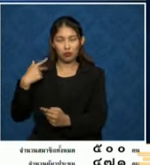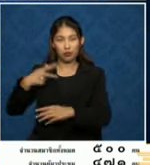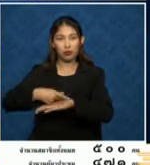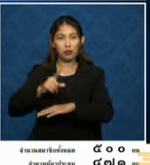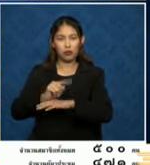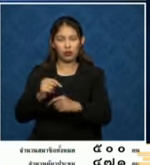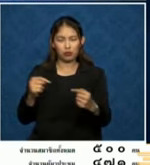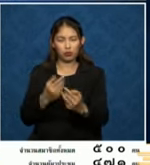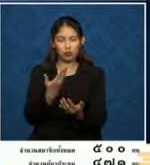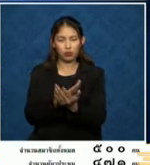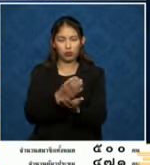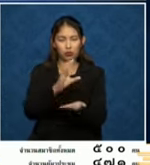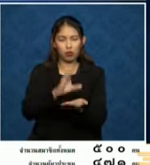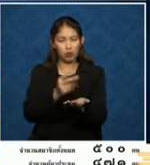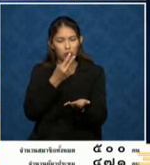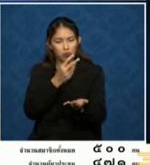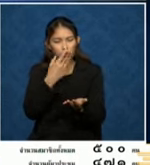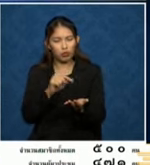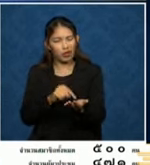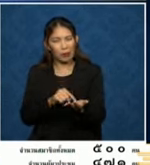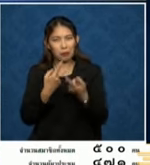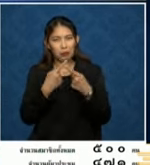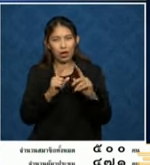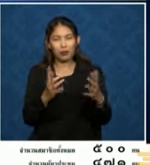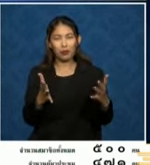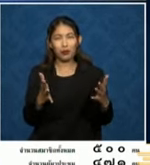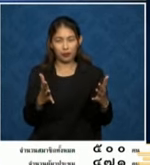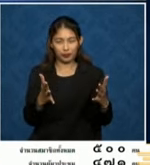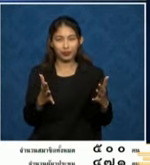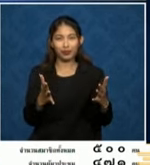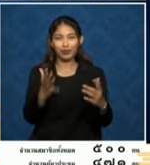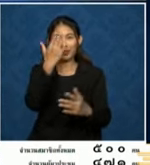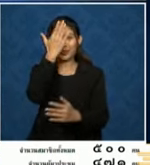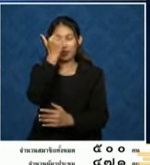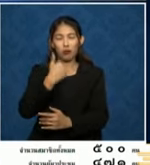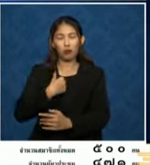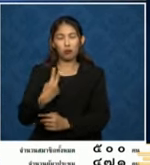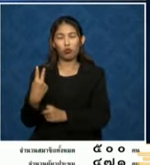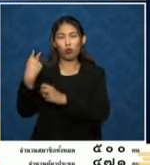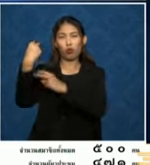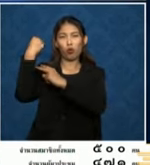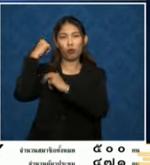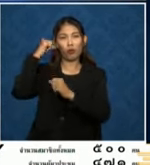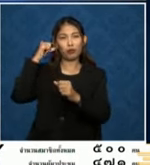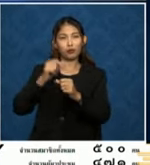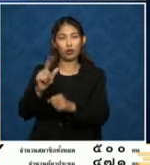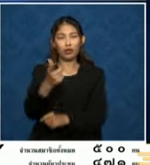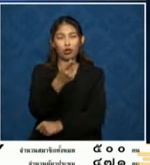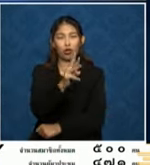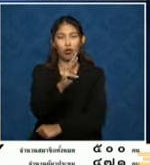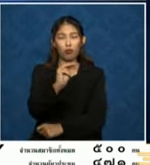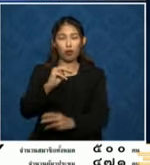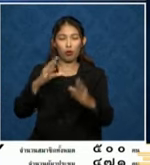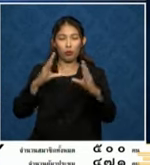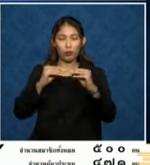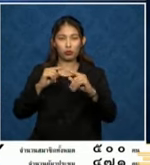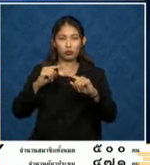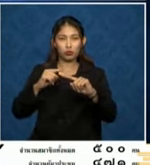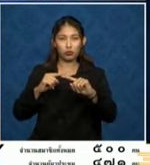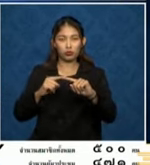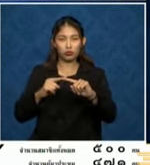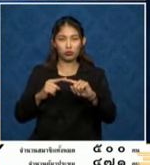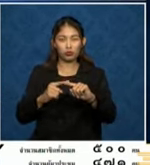เอกสารงบประมาณนั้นคงไม่ได้เป็นอะไรที่น่าแปลกใจมากนะครับเพราะหากเราจำกันได้ย้อนไปในการประชุมครม.นัดแรกเมื่อวันที่13กันยาย